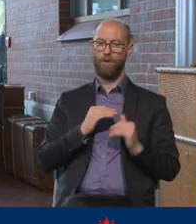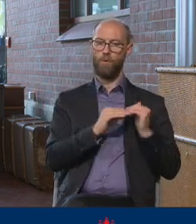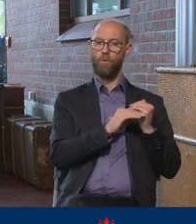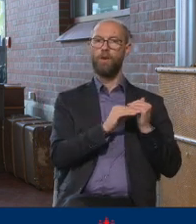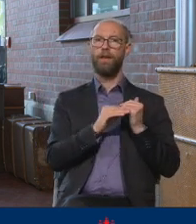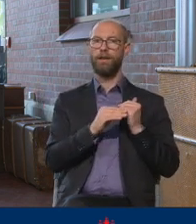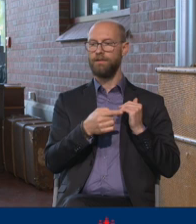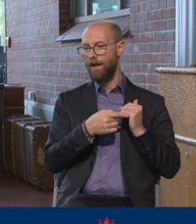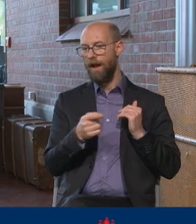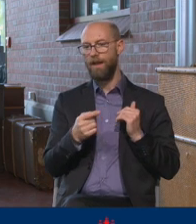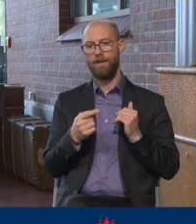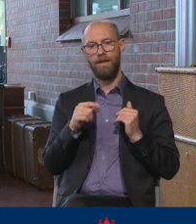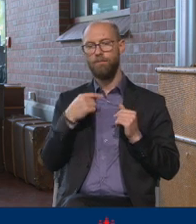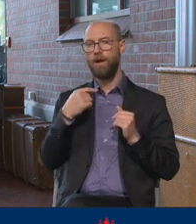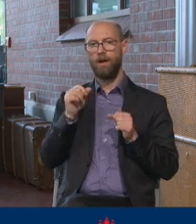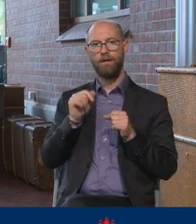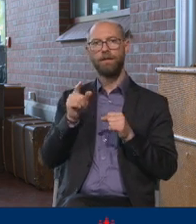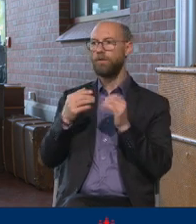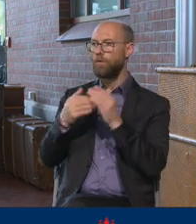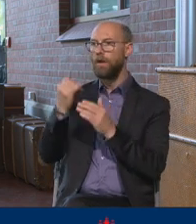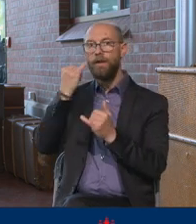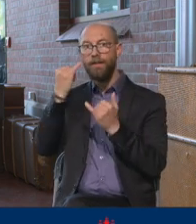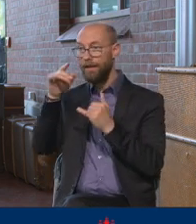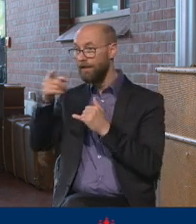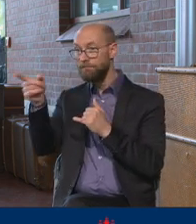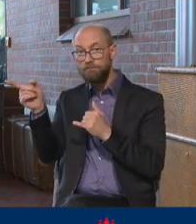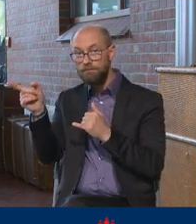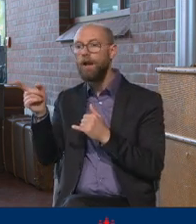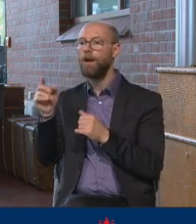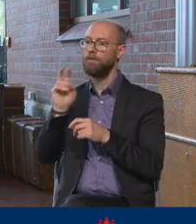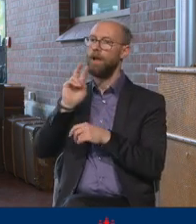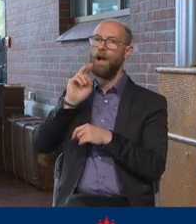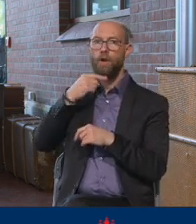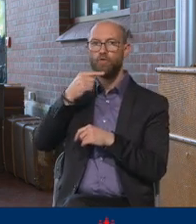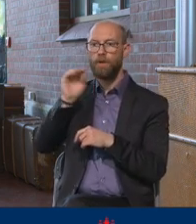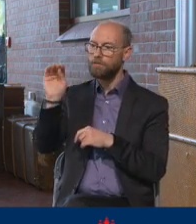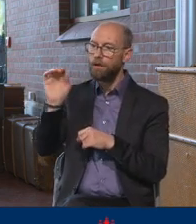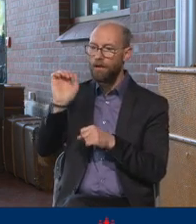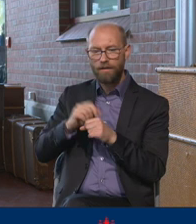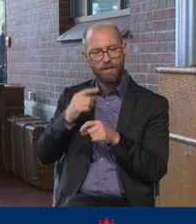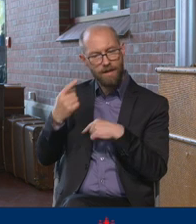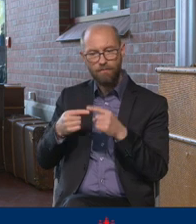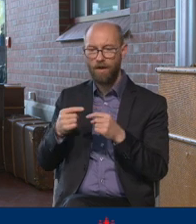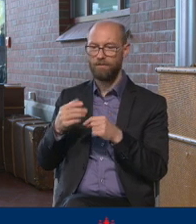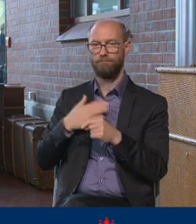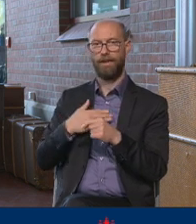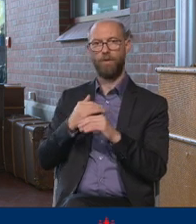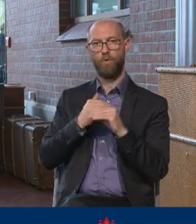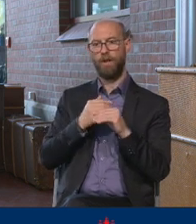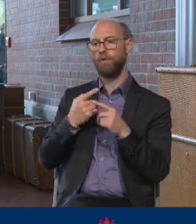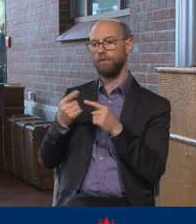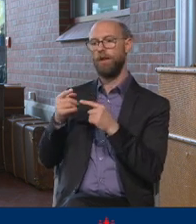immer auch ansprechbar für ideen und wir wollen diesen prozess eines